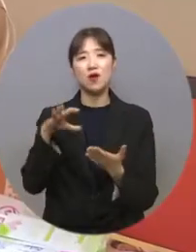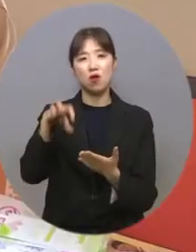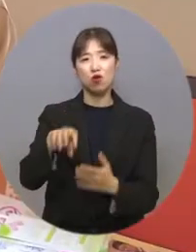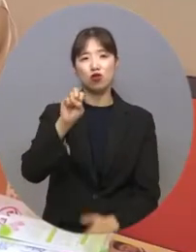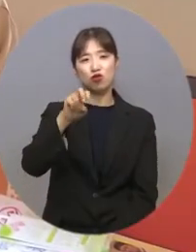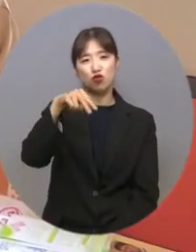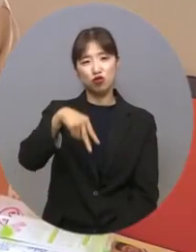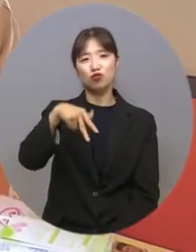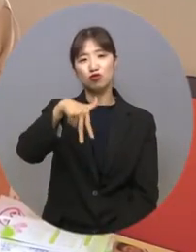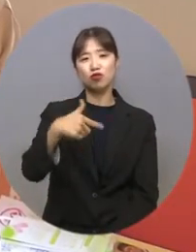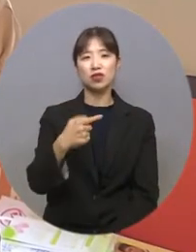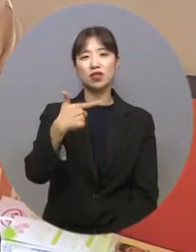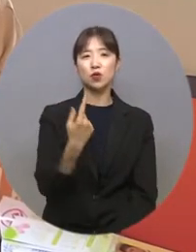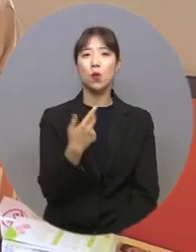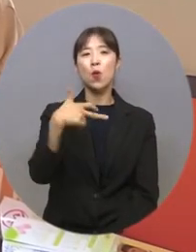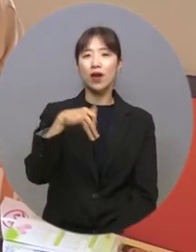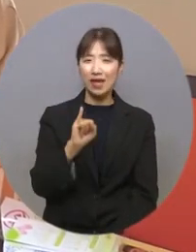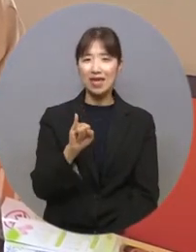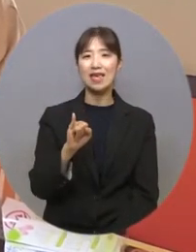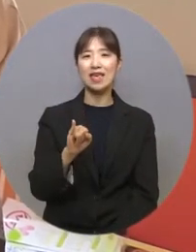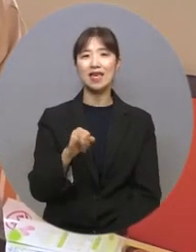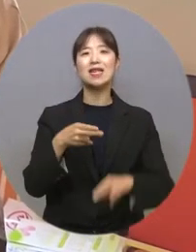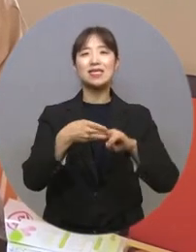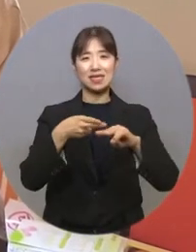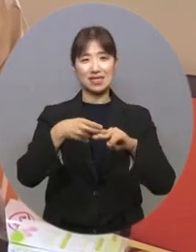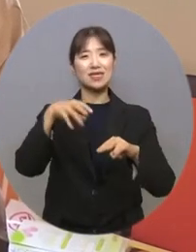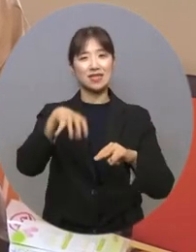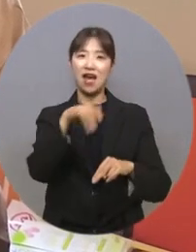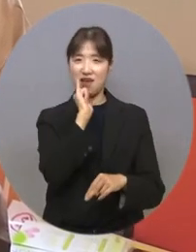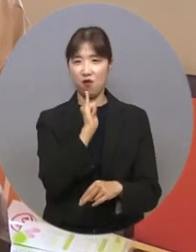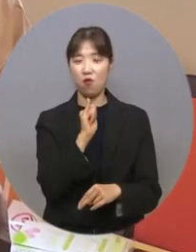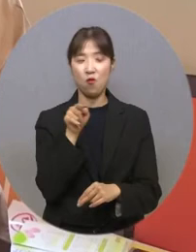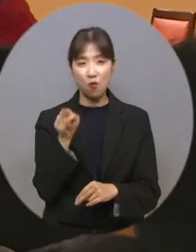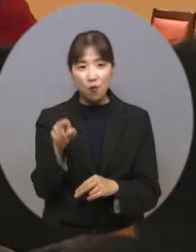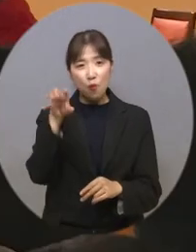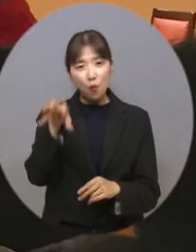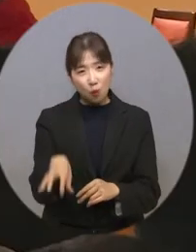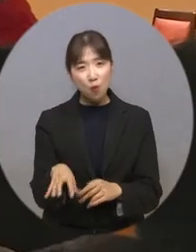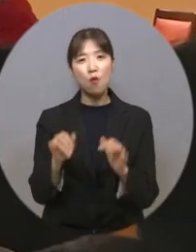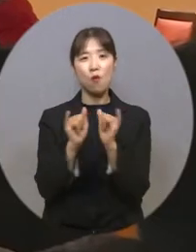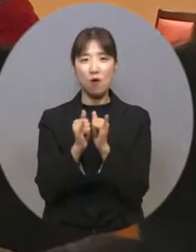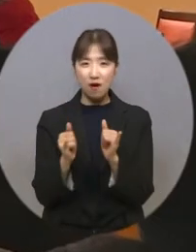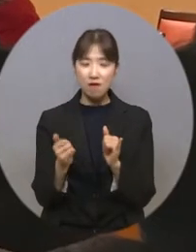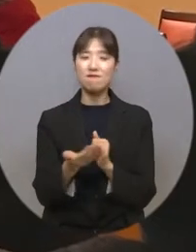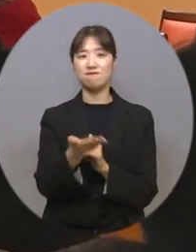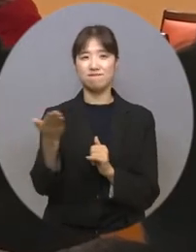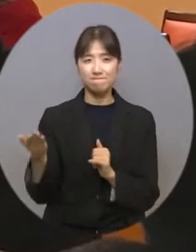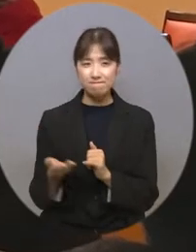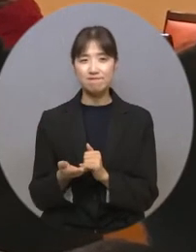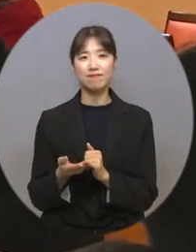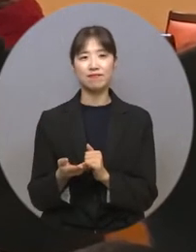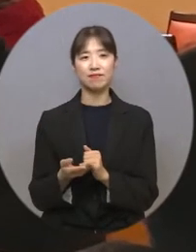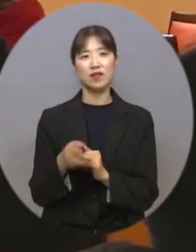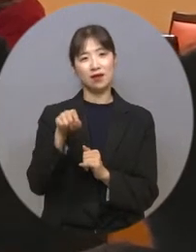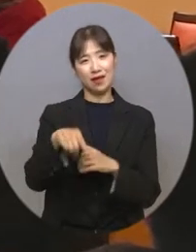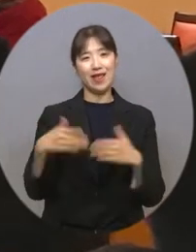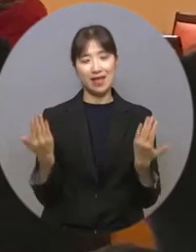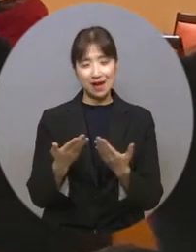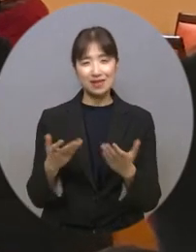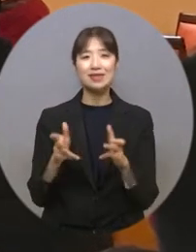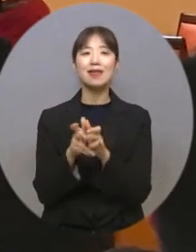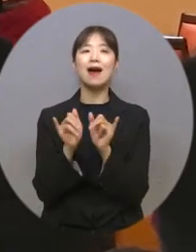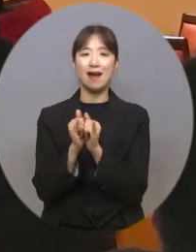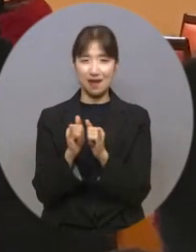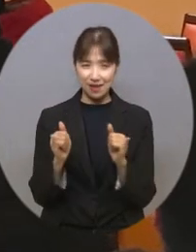뭐, 레스토랑, 이렇게 있더라고요. 그래서 이제 그곳에서 그분들과 또 거기에